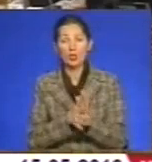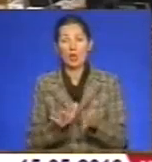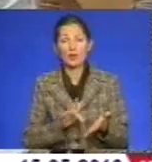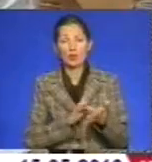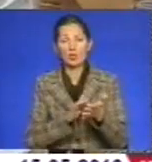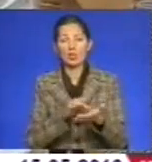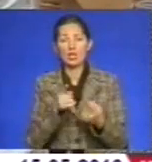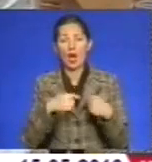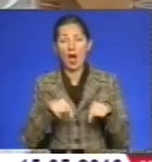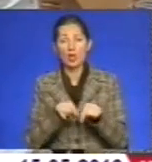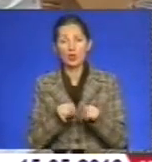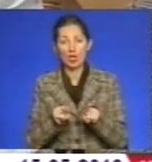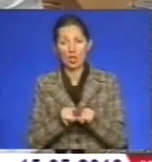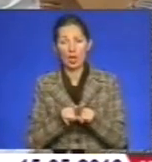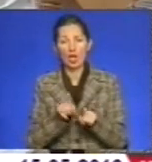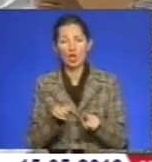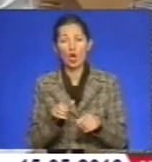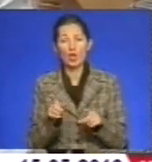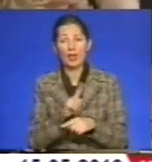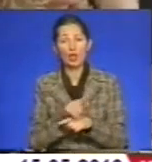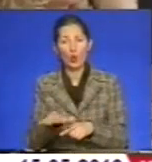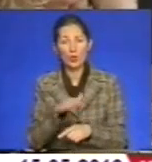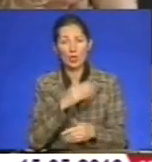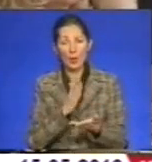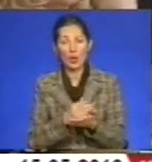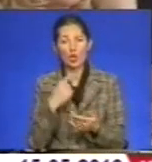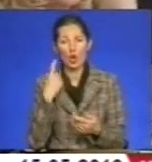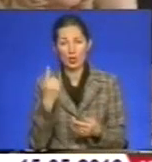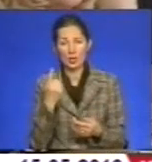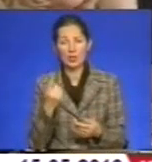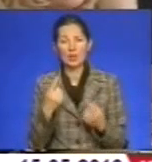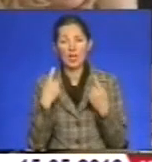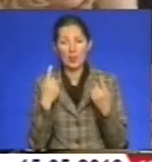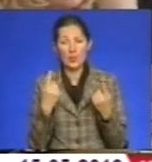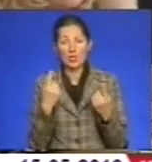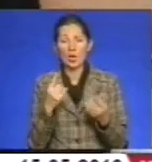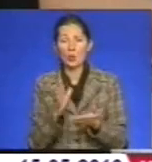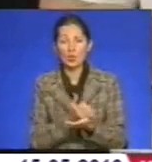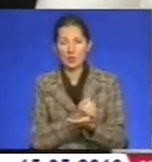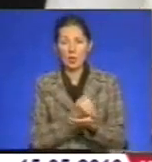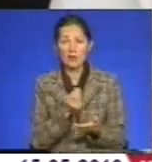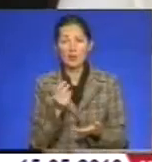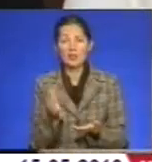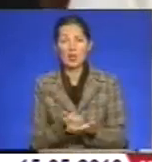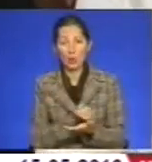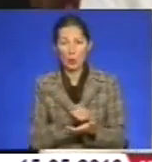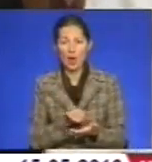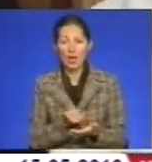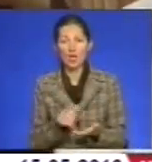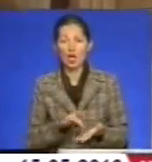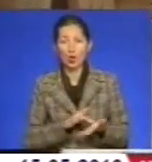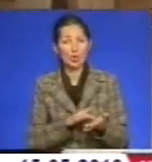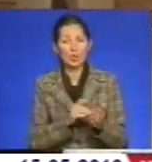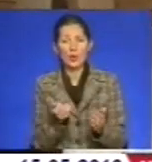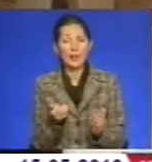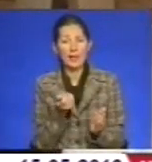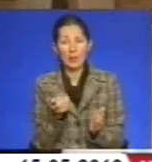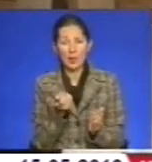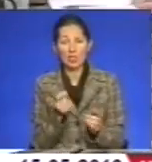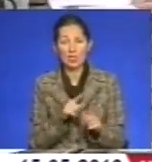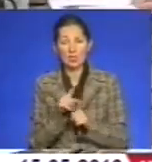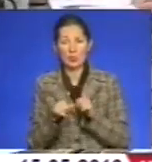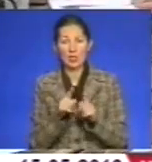галузі складається таким чином, що Тернопільщина, маючи один з найбільших потенціалів, заробляє на туризмі найменше. Змінити